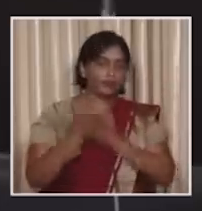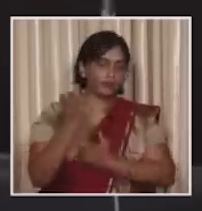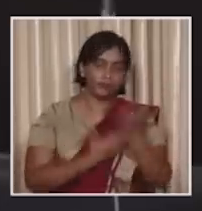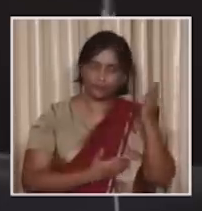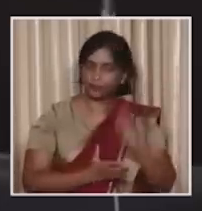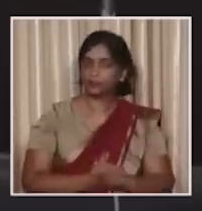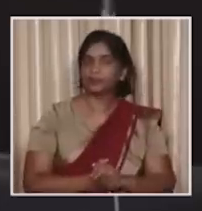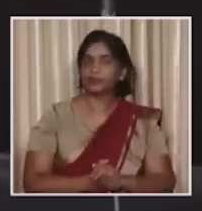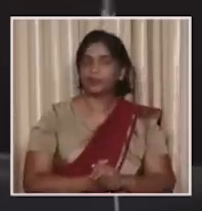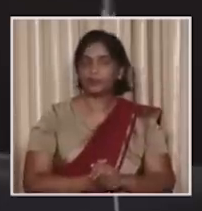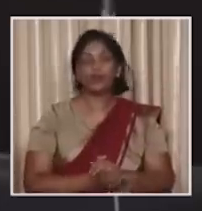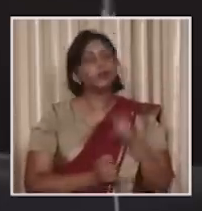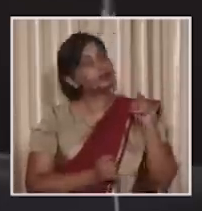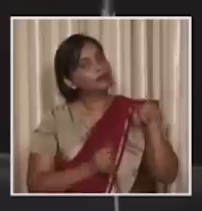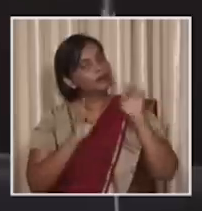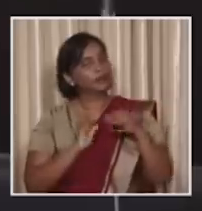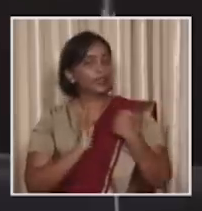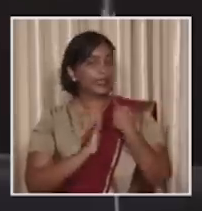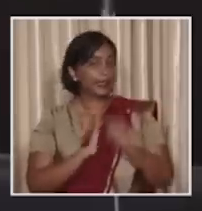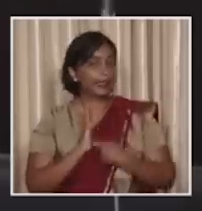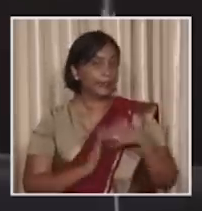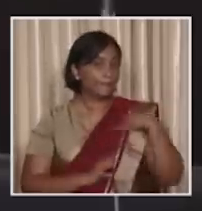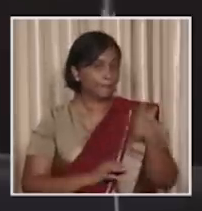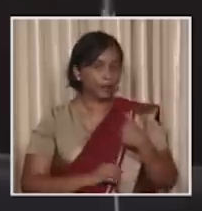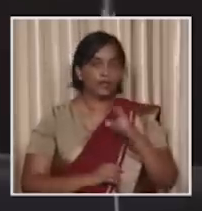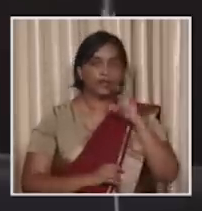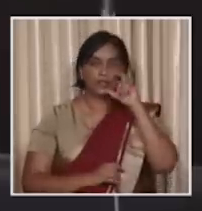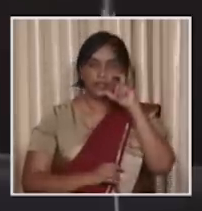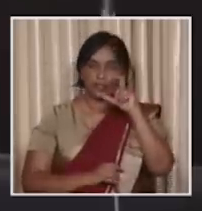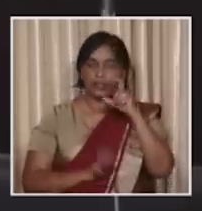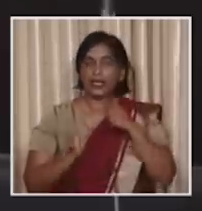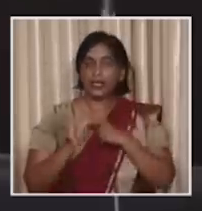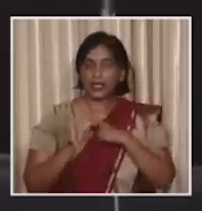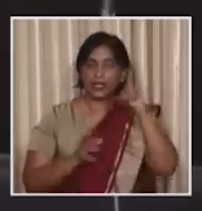කළේ. ඒ සඳහා ගරු නීතිපතිතුමාගේ